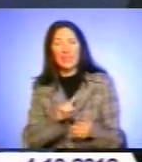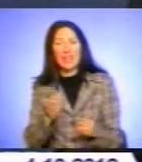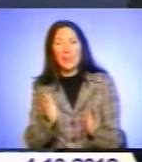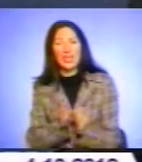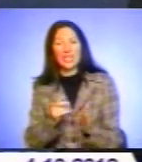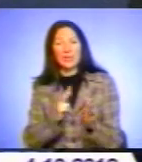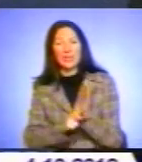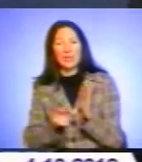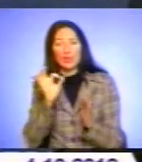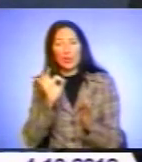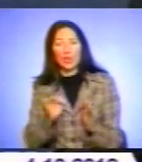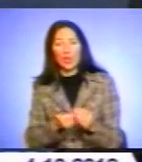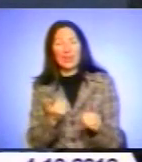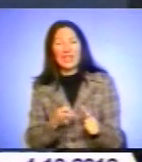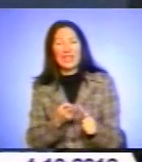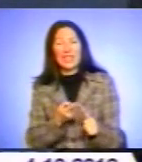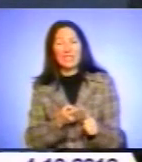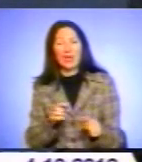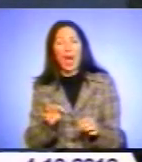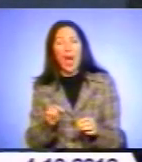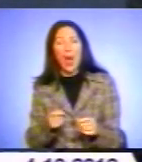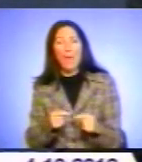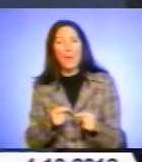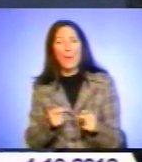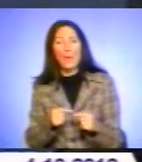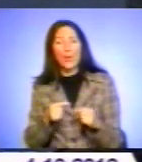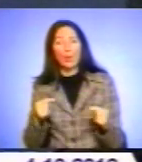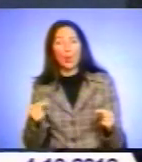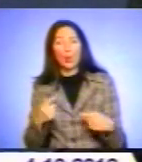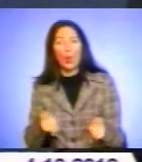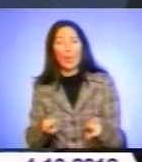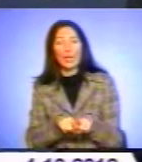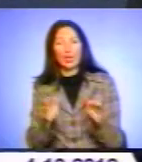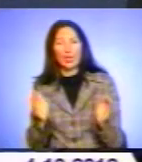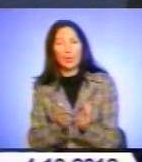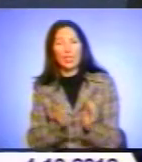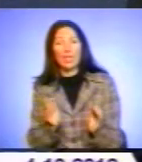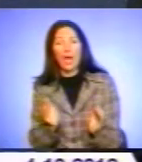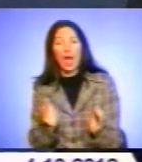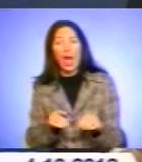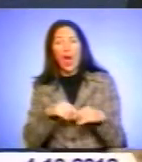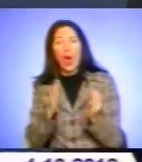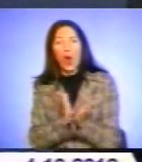від назви продукту, але ми також зменшили обсяг відсоток